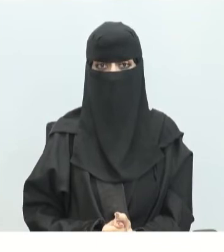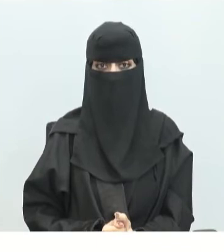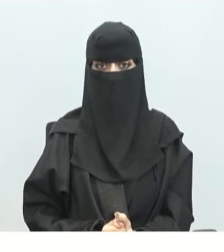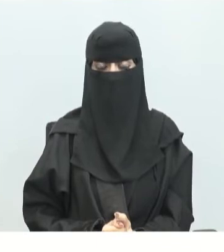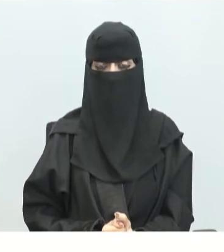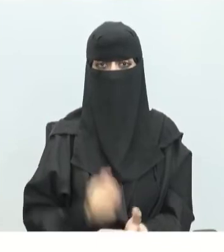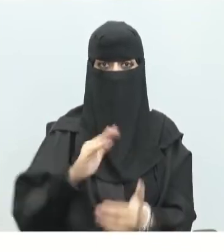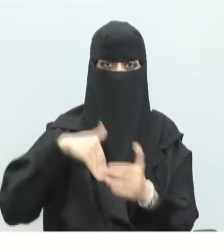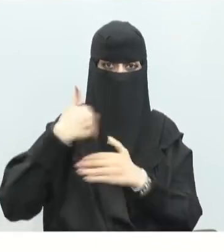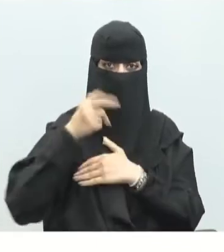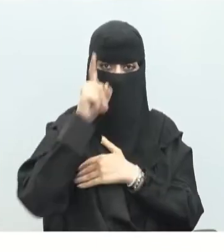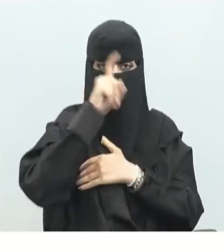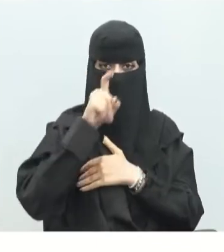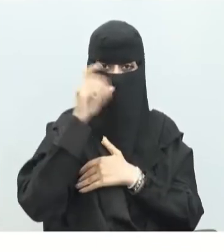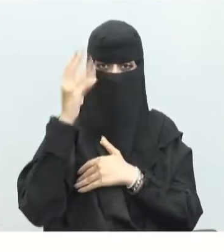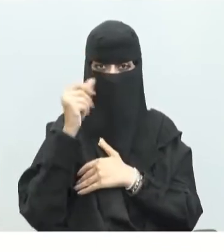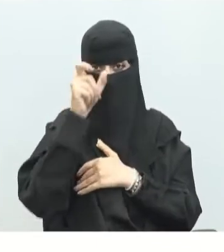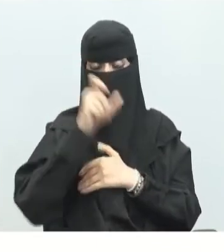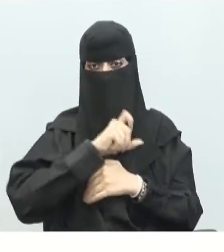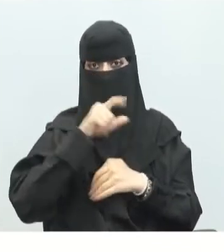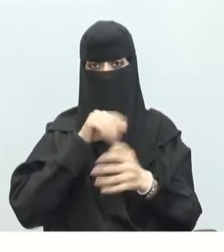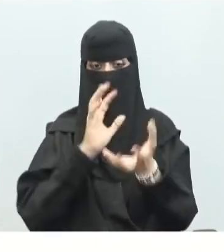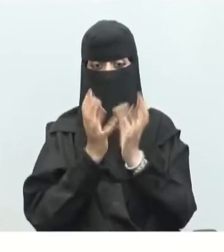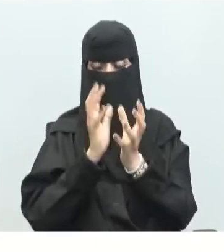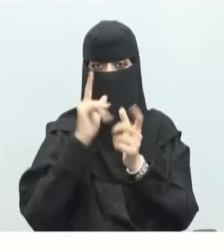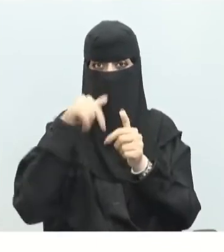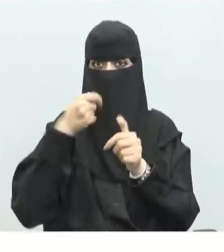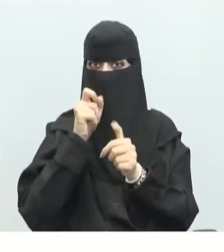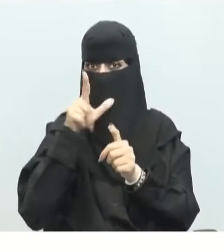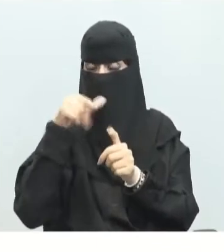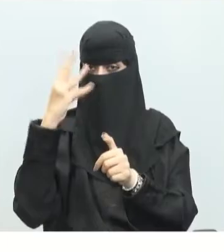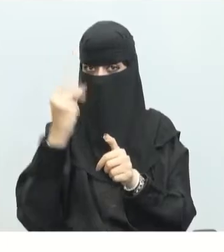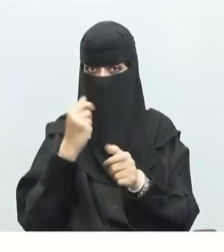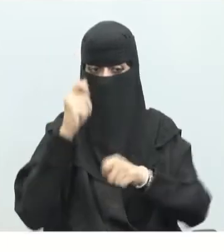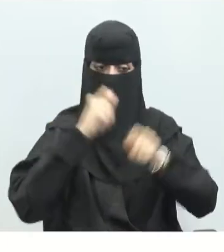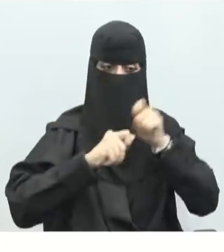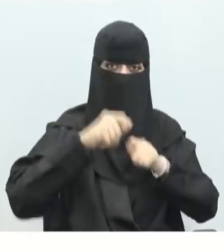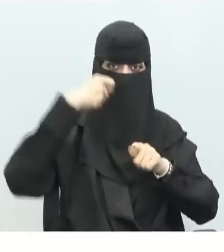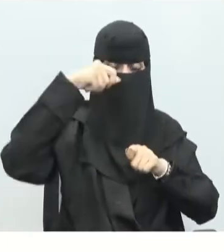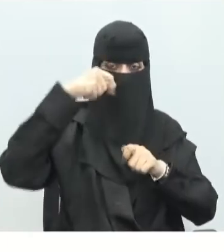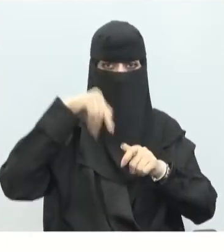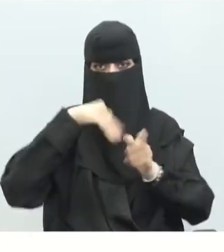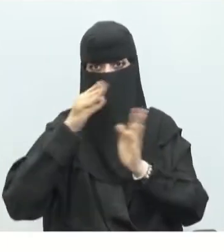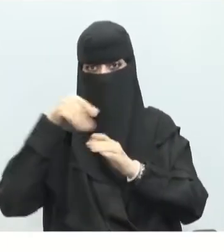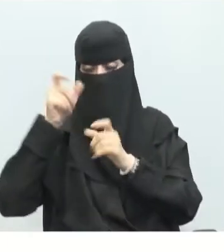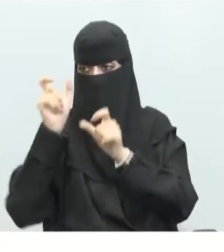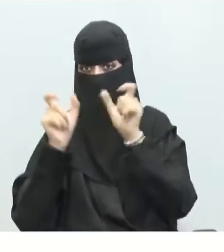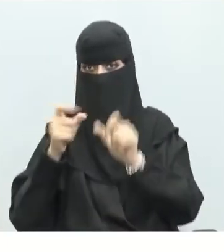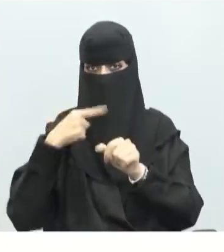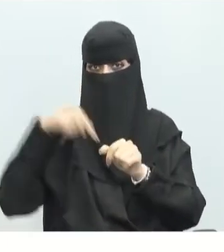الى السؤال الاخر يعد الطالب الكرات وينطق عددها ثم نستعمل ورقه العمل وقطع العدد